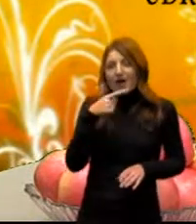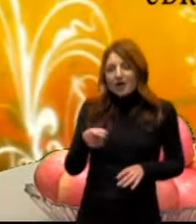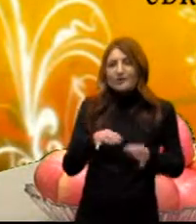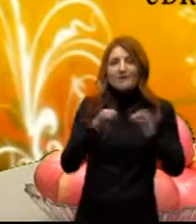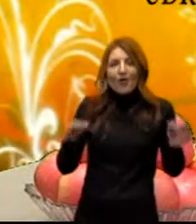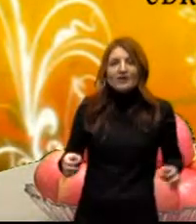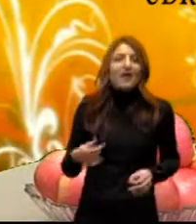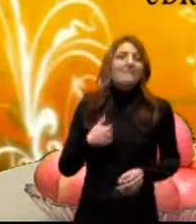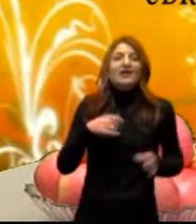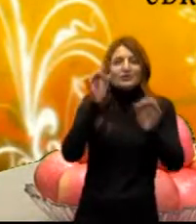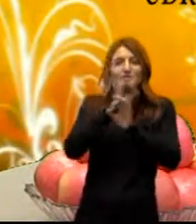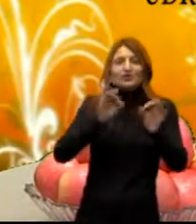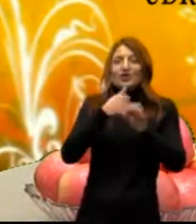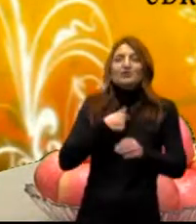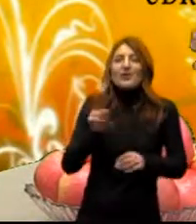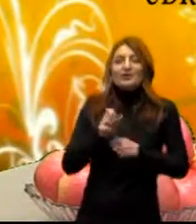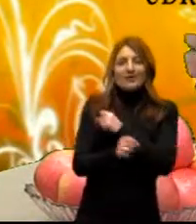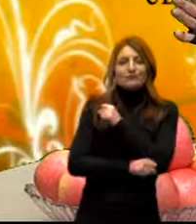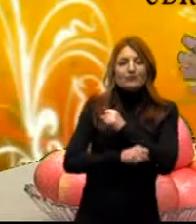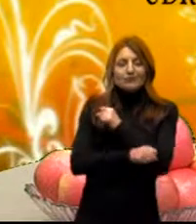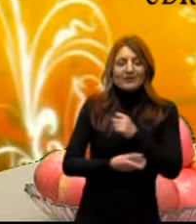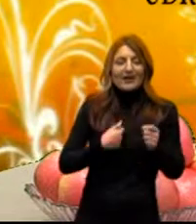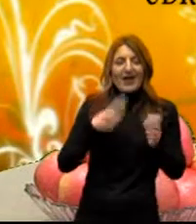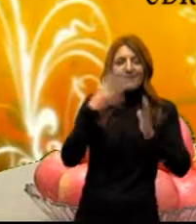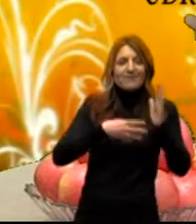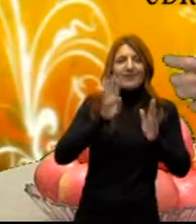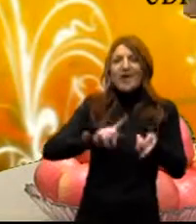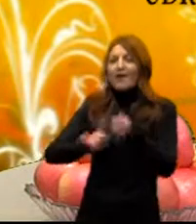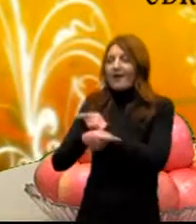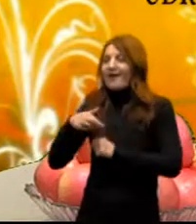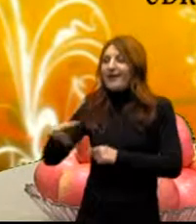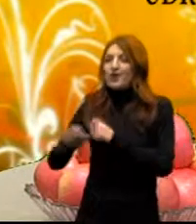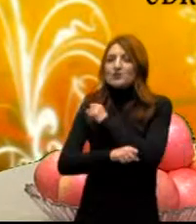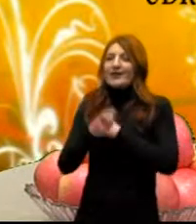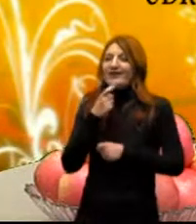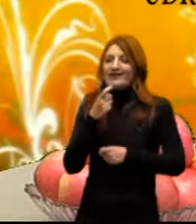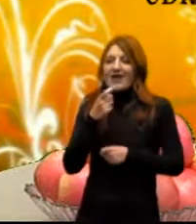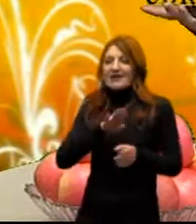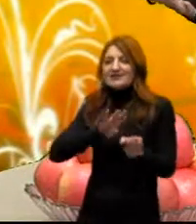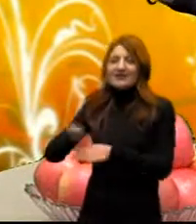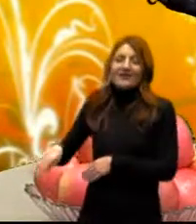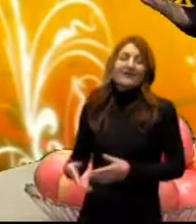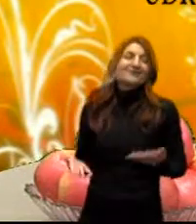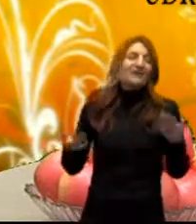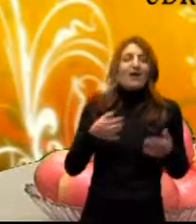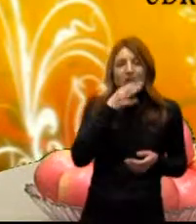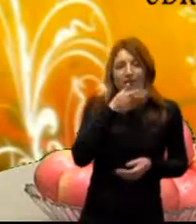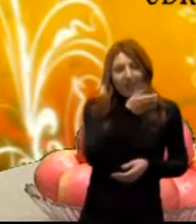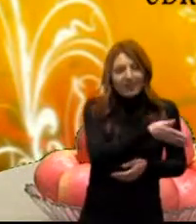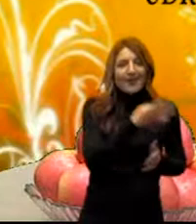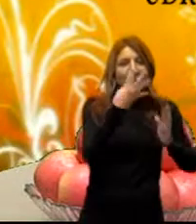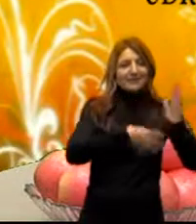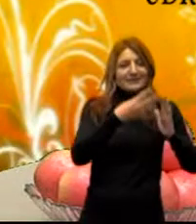meni je žao što nisam nastala studirati psihologiju, nego sam možda na te jezike glupe, ali dobro, kad bi znali